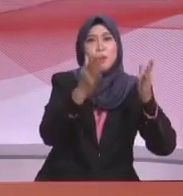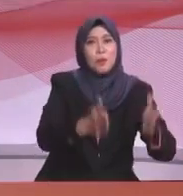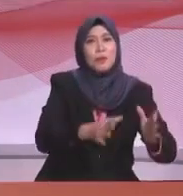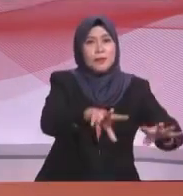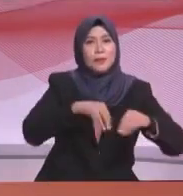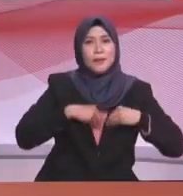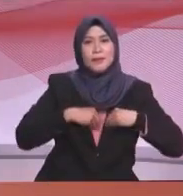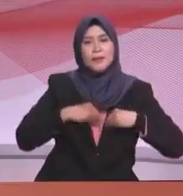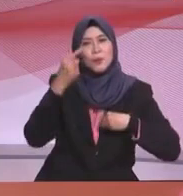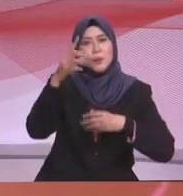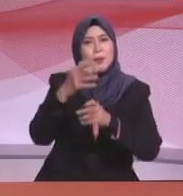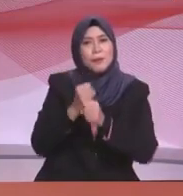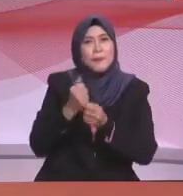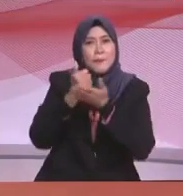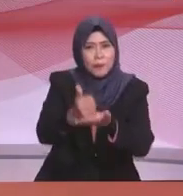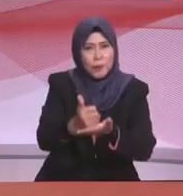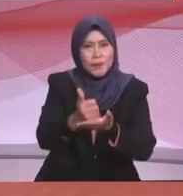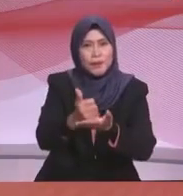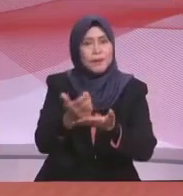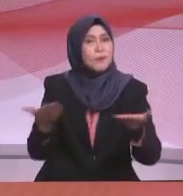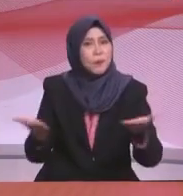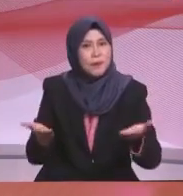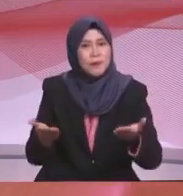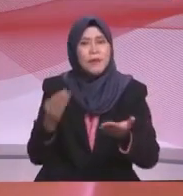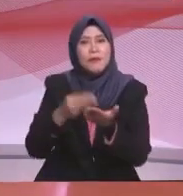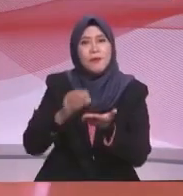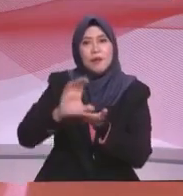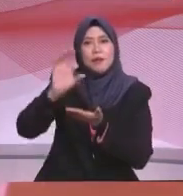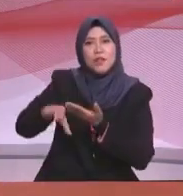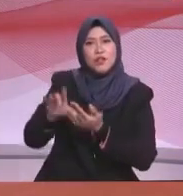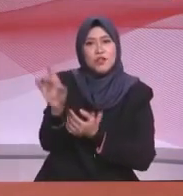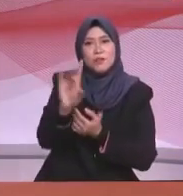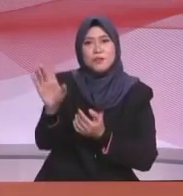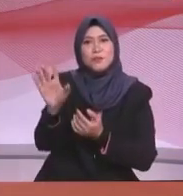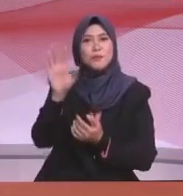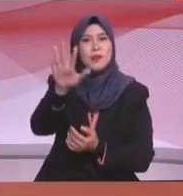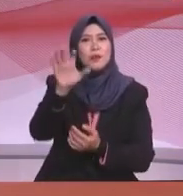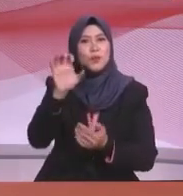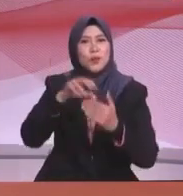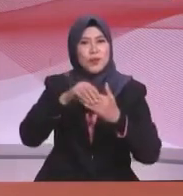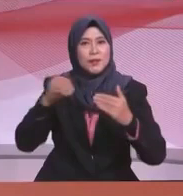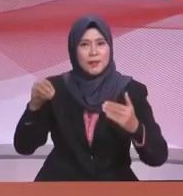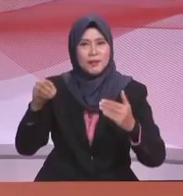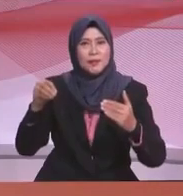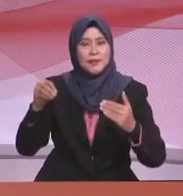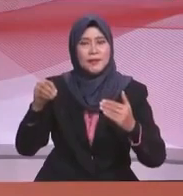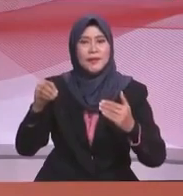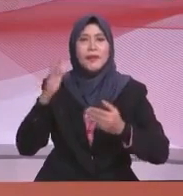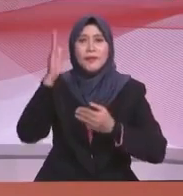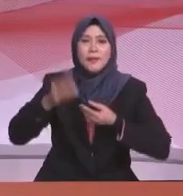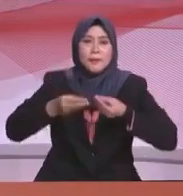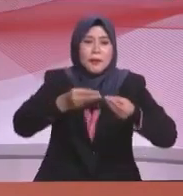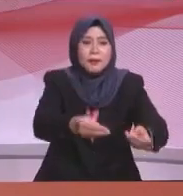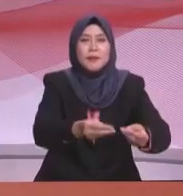mendapatkan bantuan seperti berikut. Jadi bantuan tunai secara one-off sebanyak RM500 diberikan